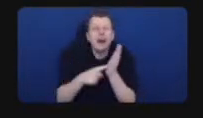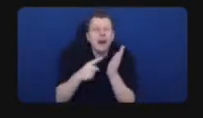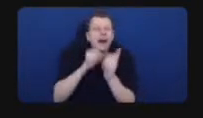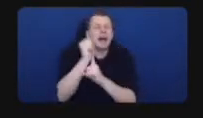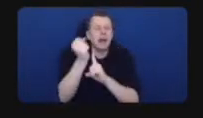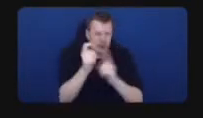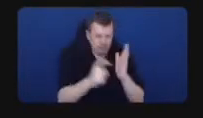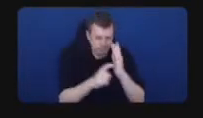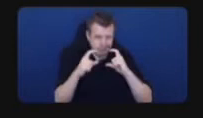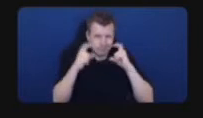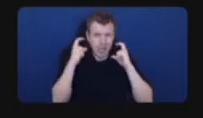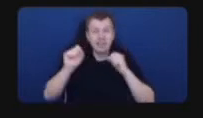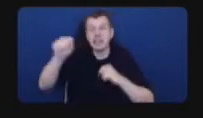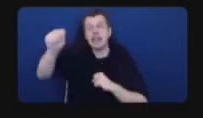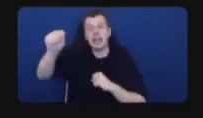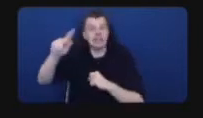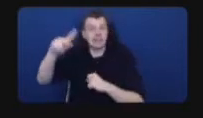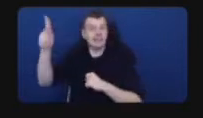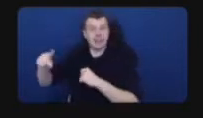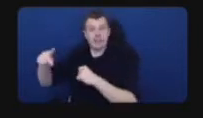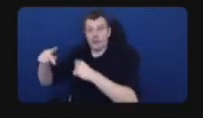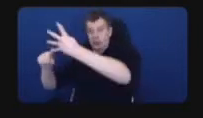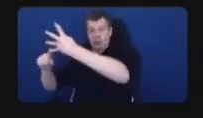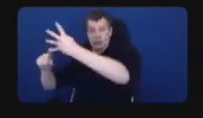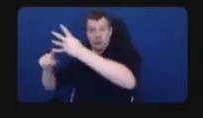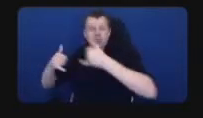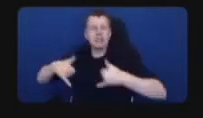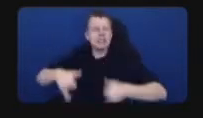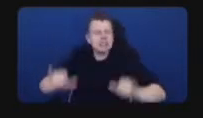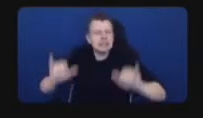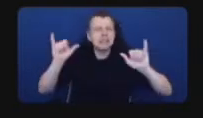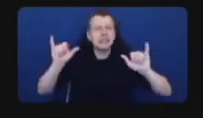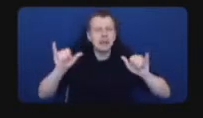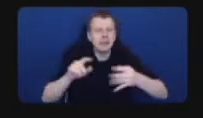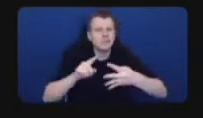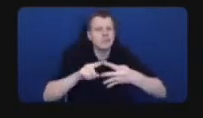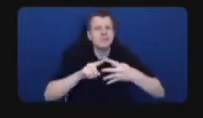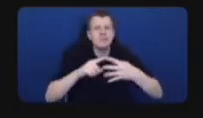了。有些场合还是要求戴口罩的。